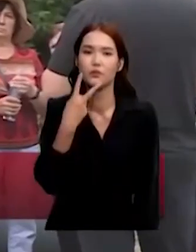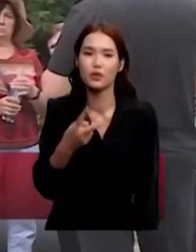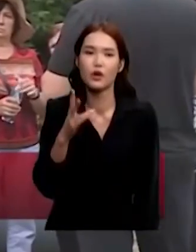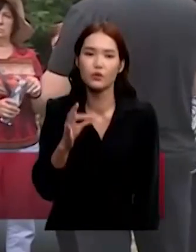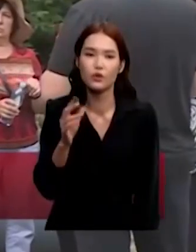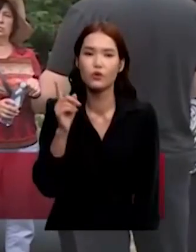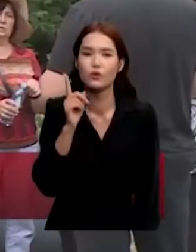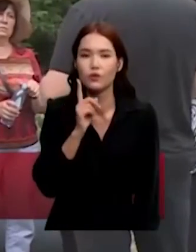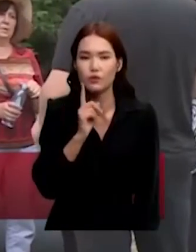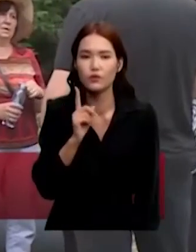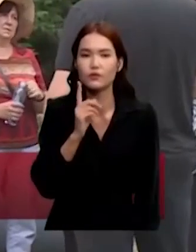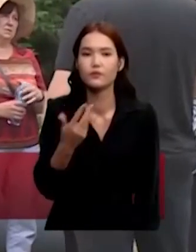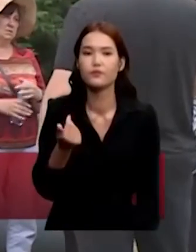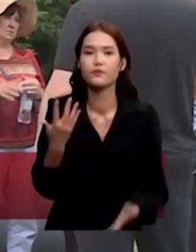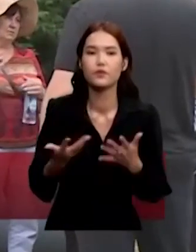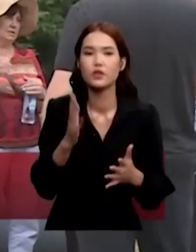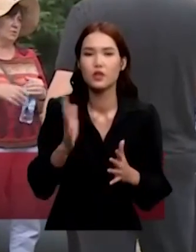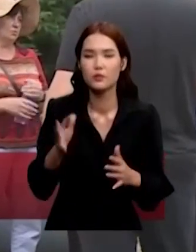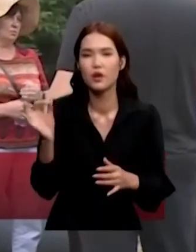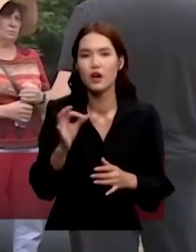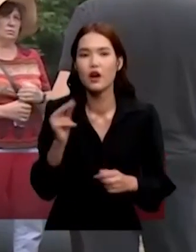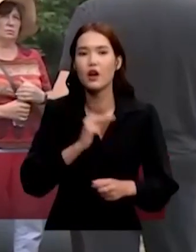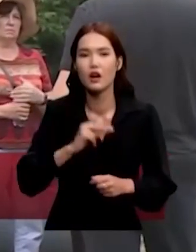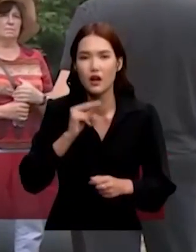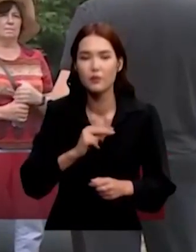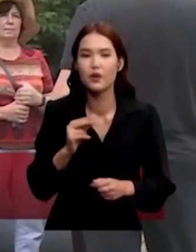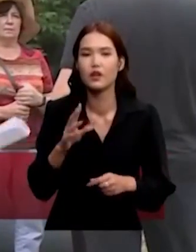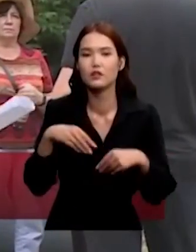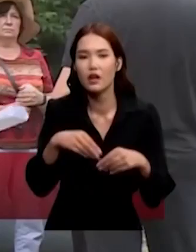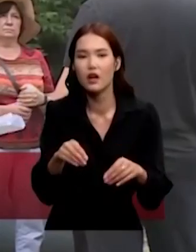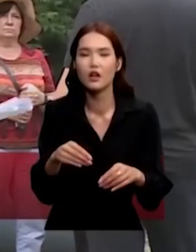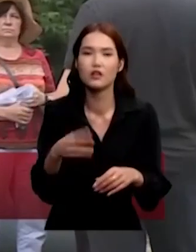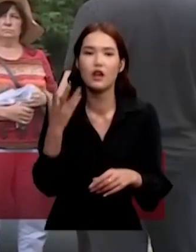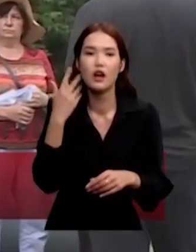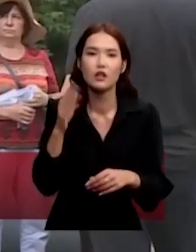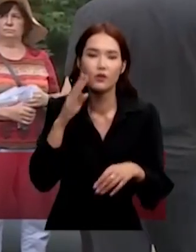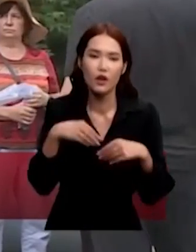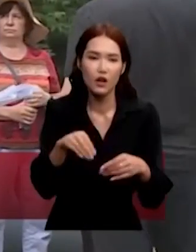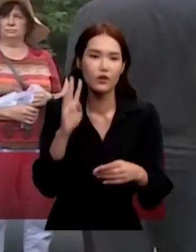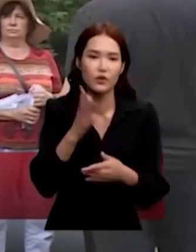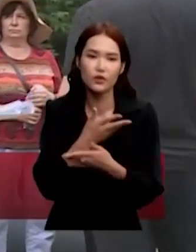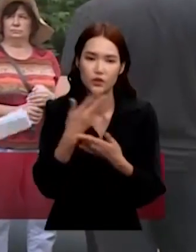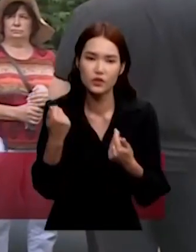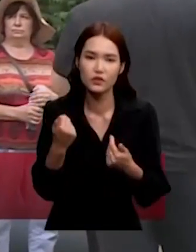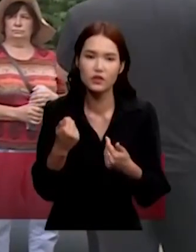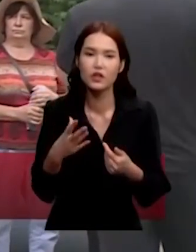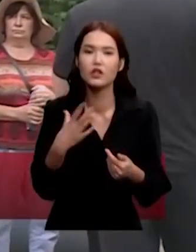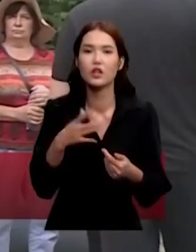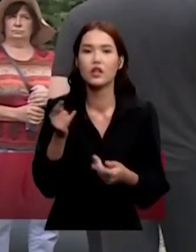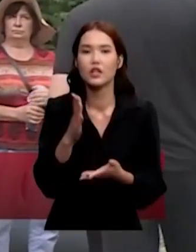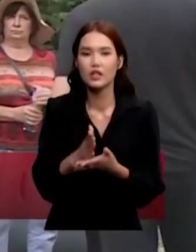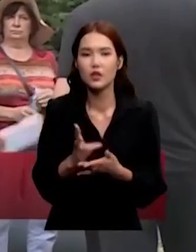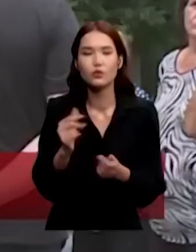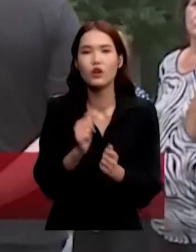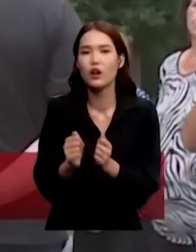сейчас неудачный момент, потому что вечер, люди пришли с работы, поливают огороды. А когда поливают, воды нет в кране? Нет, зачем? Она есть, но слабо,